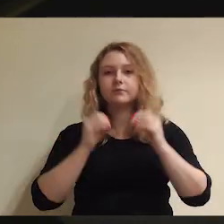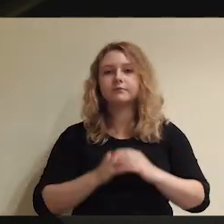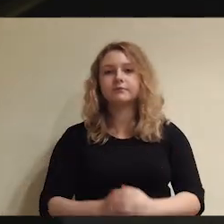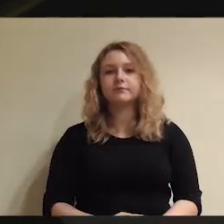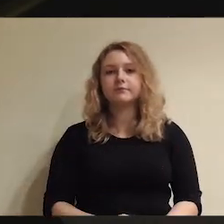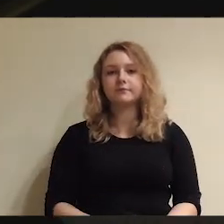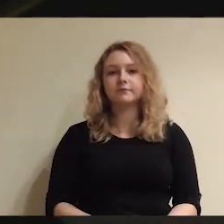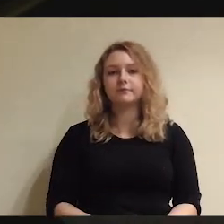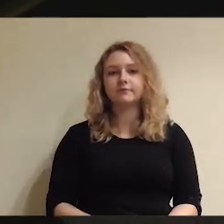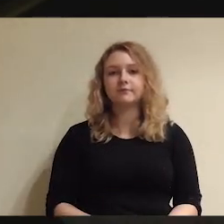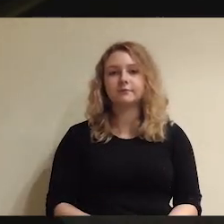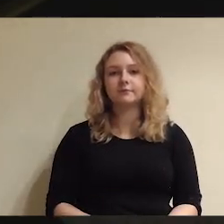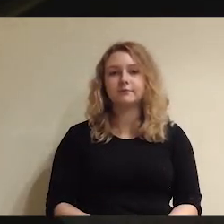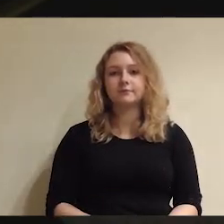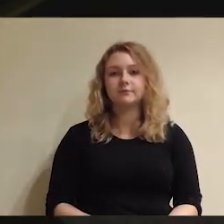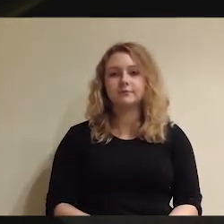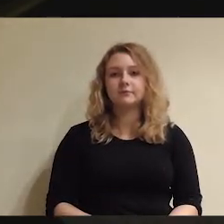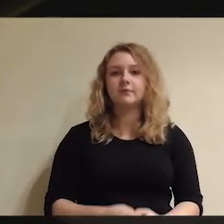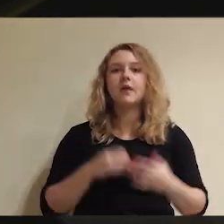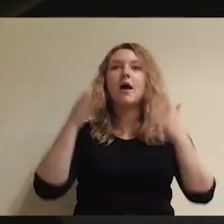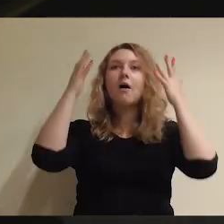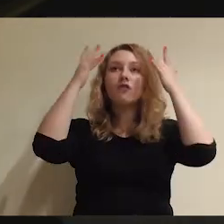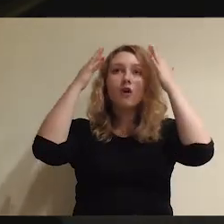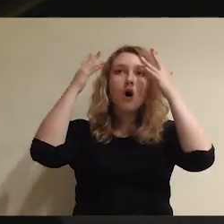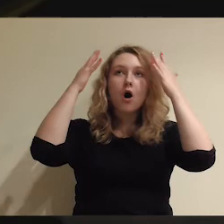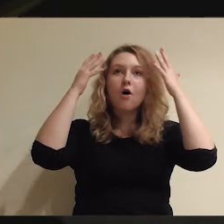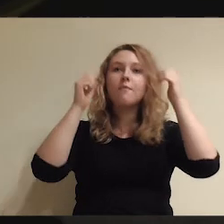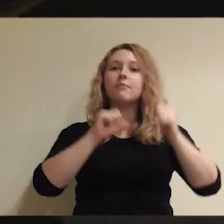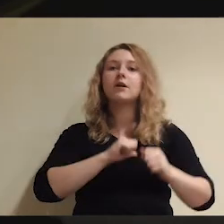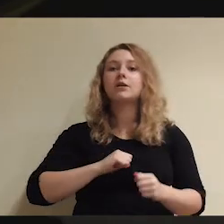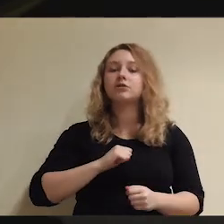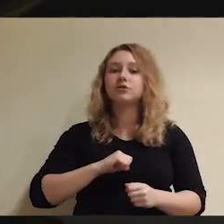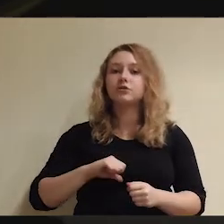postaraj się zamknąć oczy